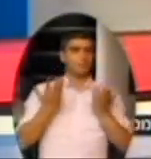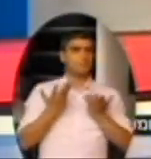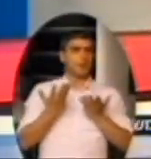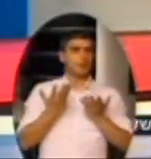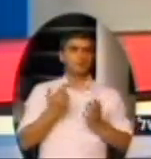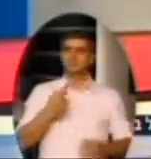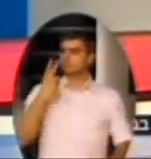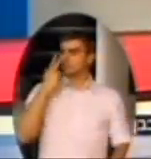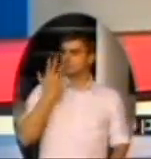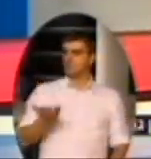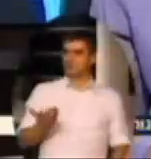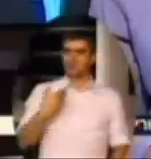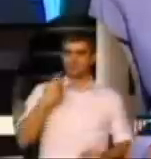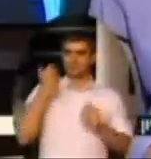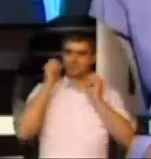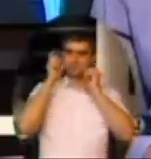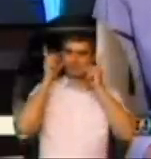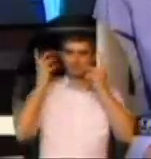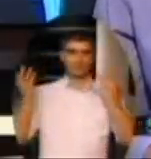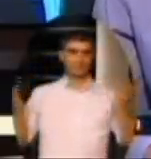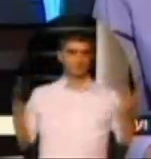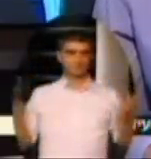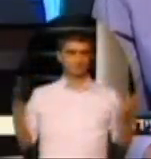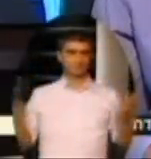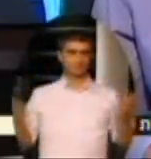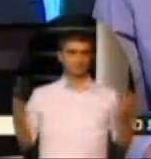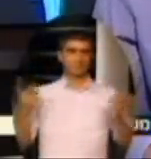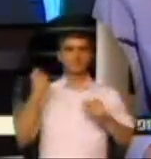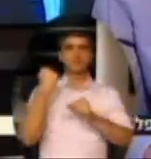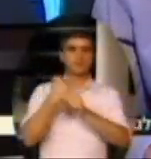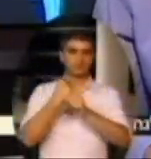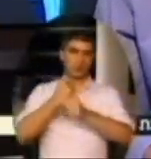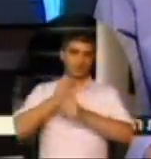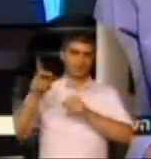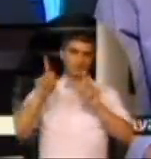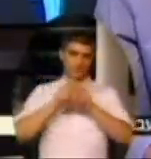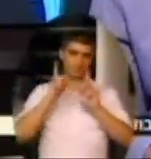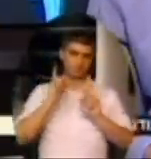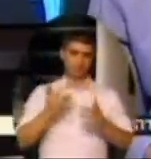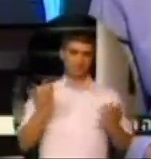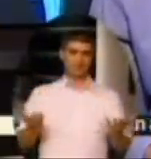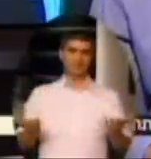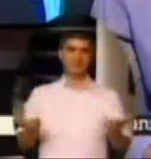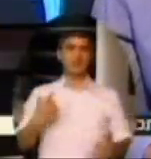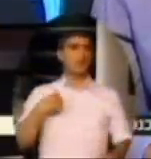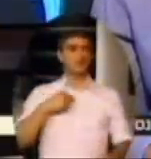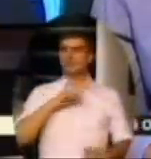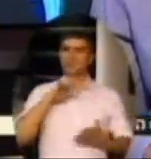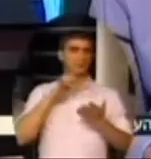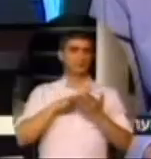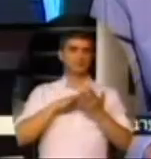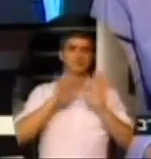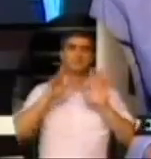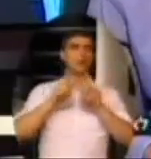שה אני תראו רבותיי א אני קצת מתפלא א עשה את מלאכתך נאמנה אנחנו לא נמצאים